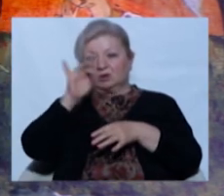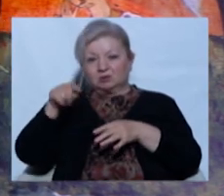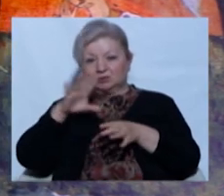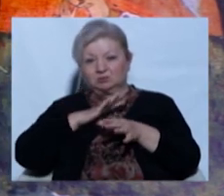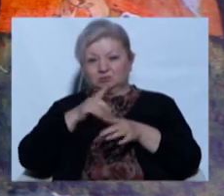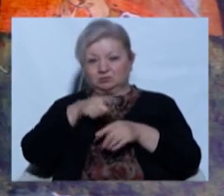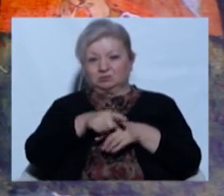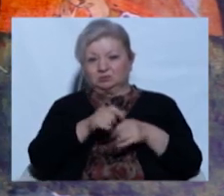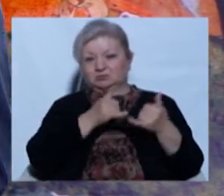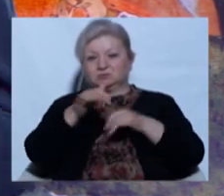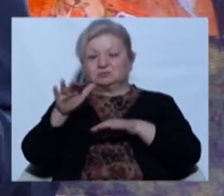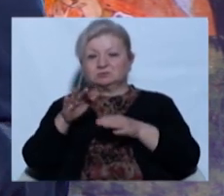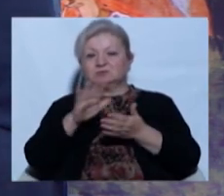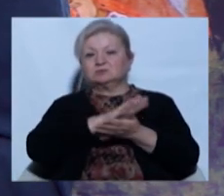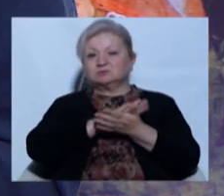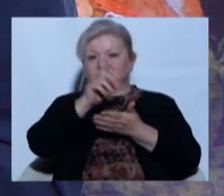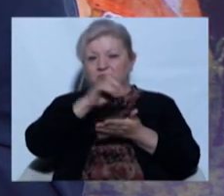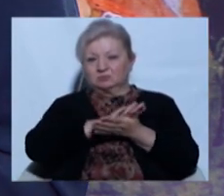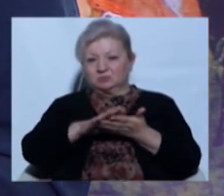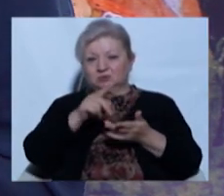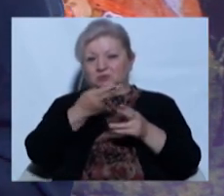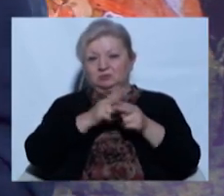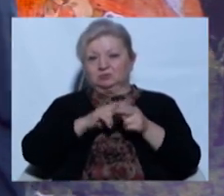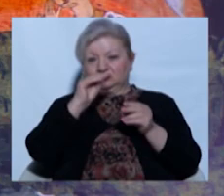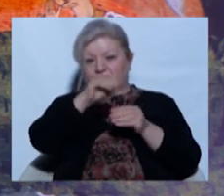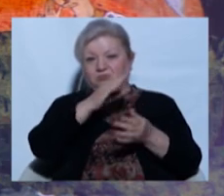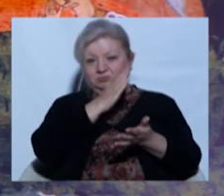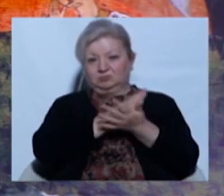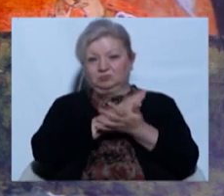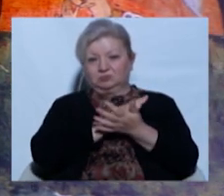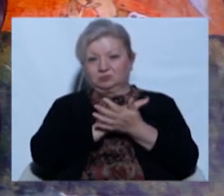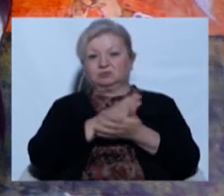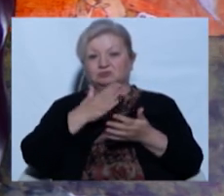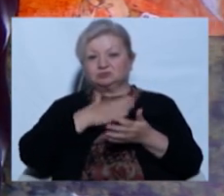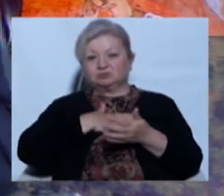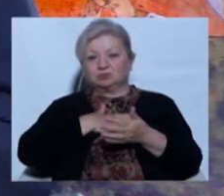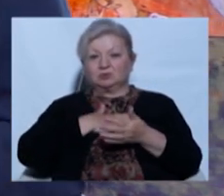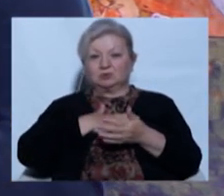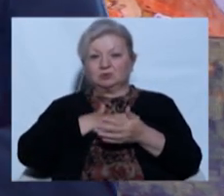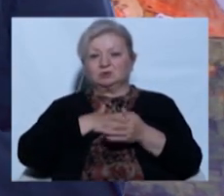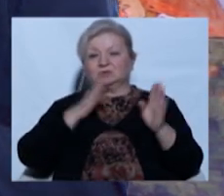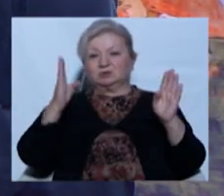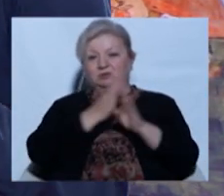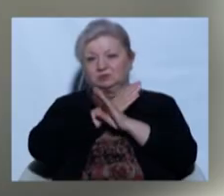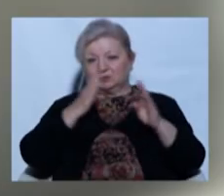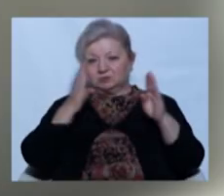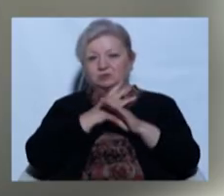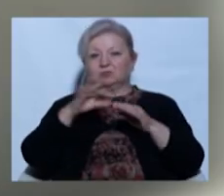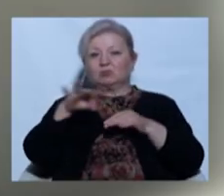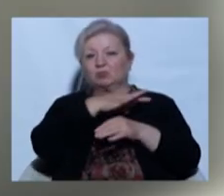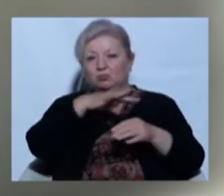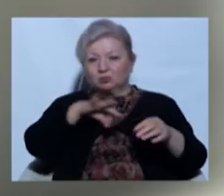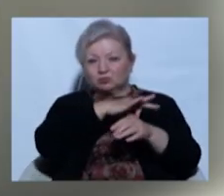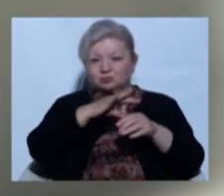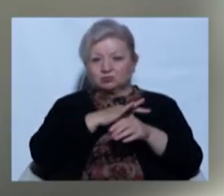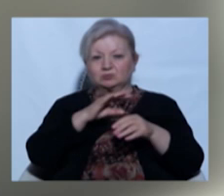მფარველ წმინდანად, ამიტომაც არის დატანილი, და ჩვენი ჰიმნი, ახალი ჰიმნი, რომლის მუსიკაც